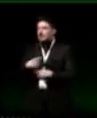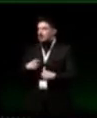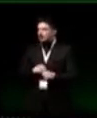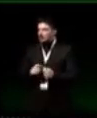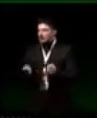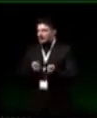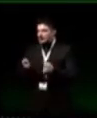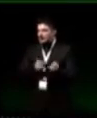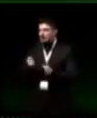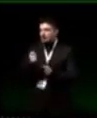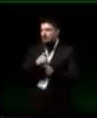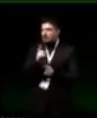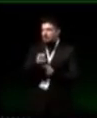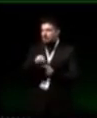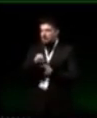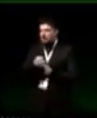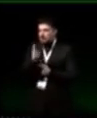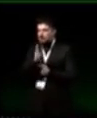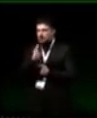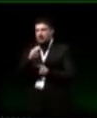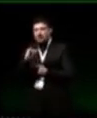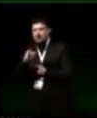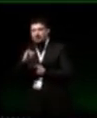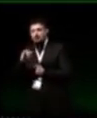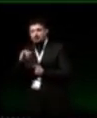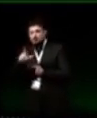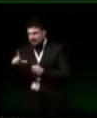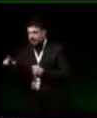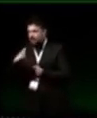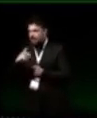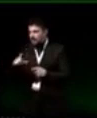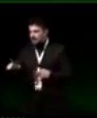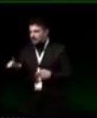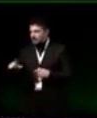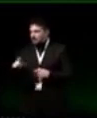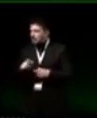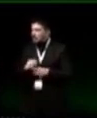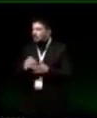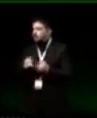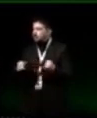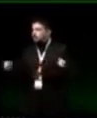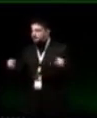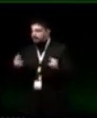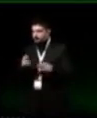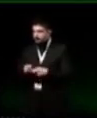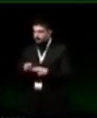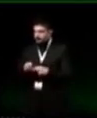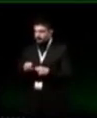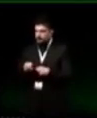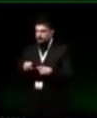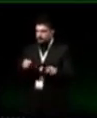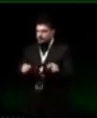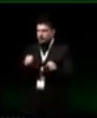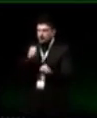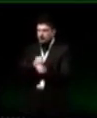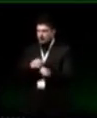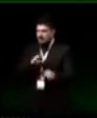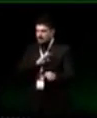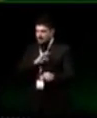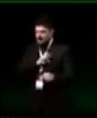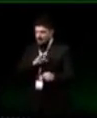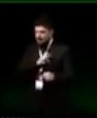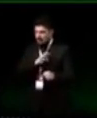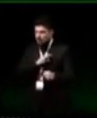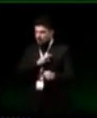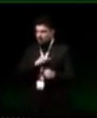Bill Clinton e che veniva da una piccola città chiamata Hope. Ed è la storia di un senatore che i democratici